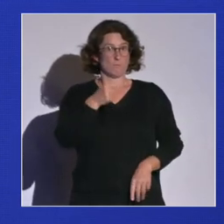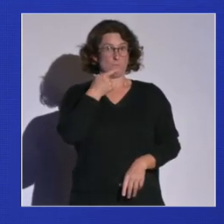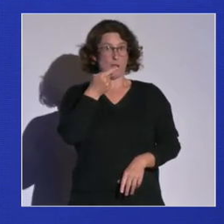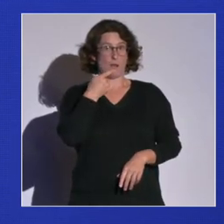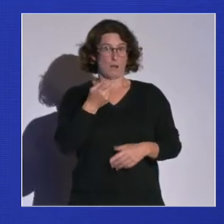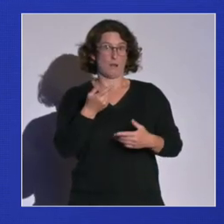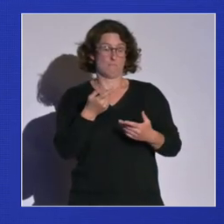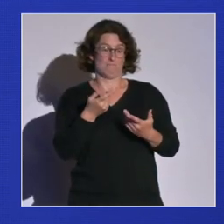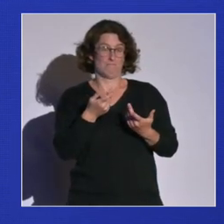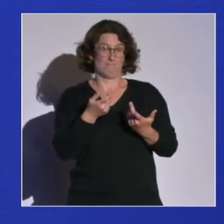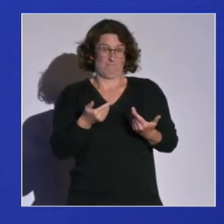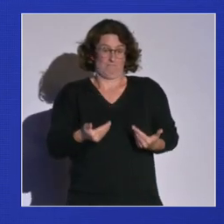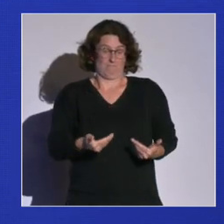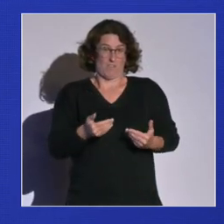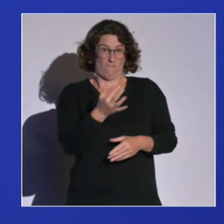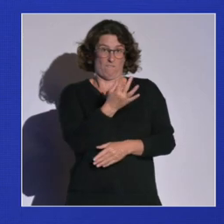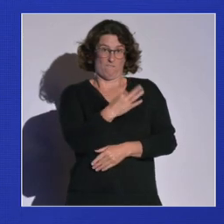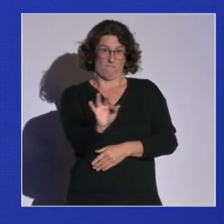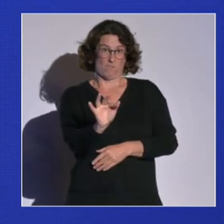pas profondeissime